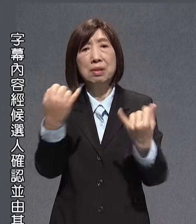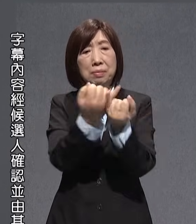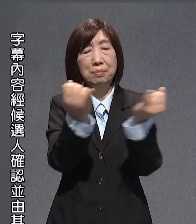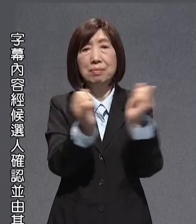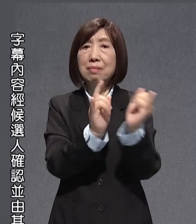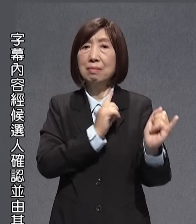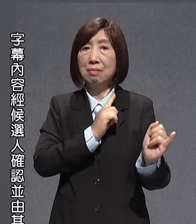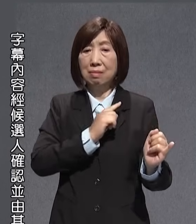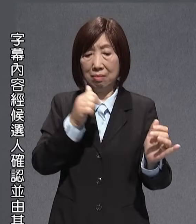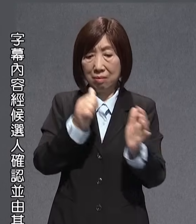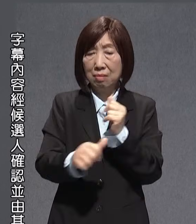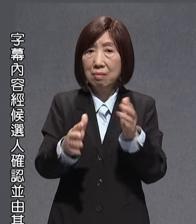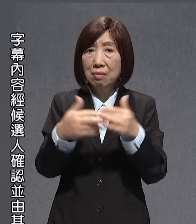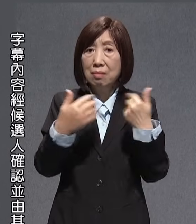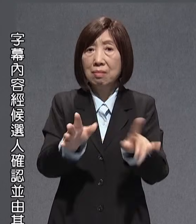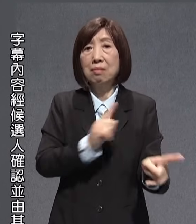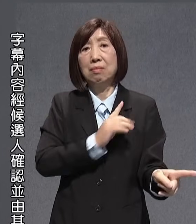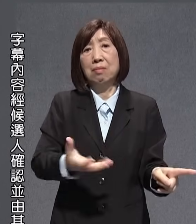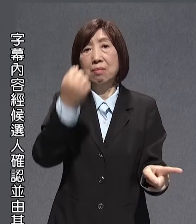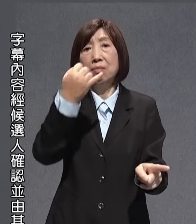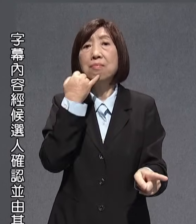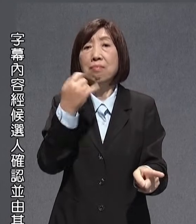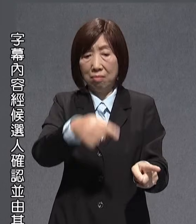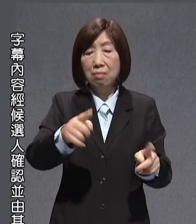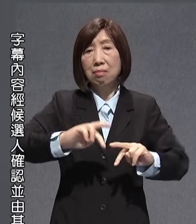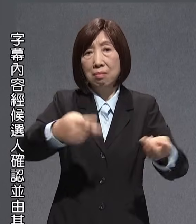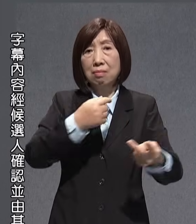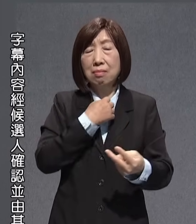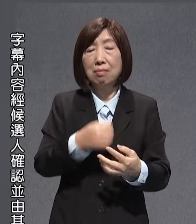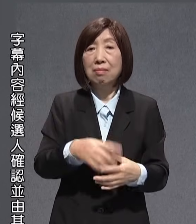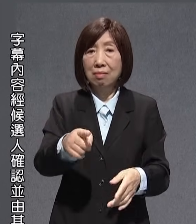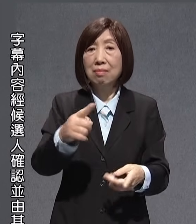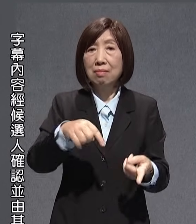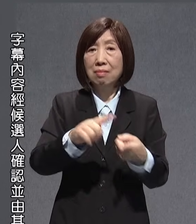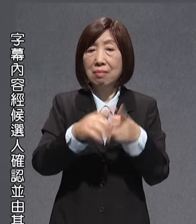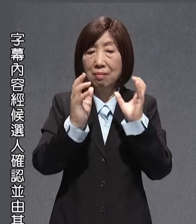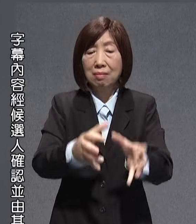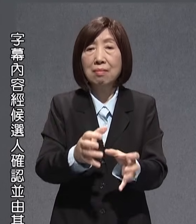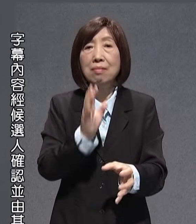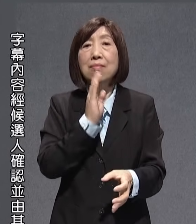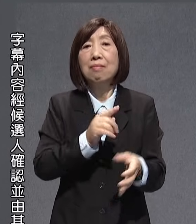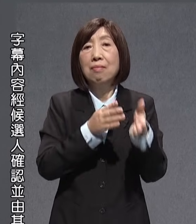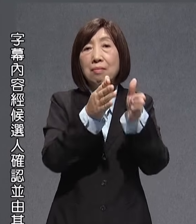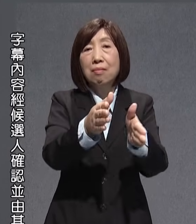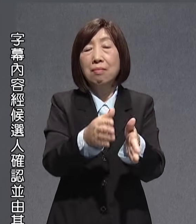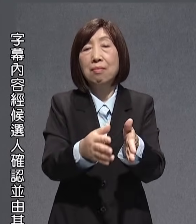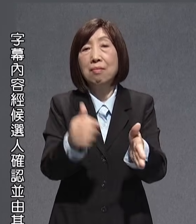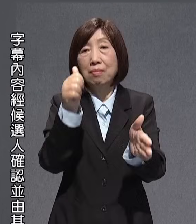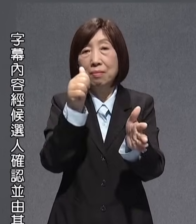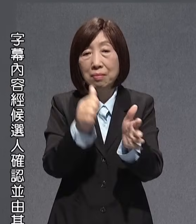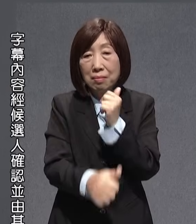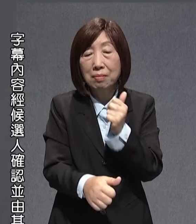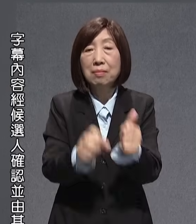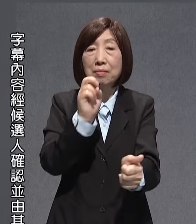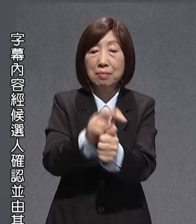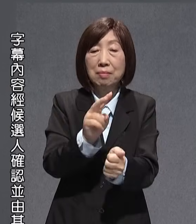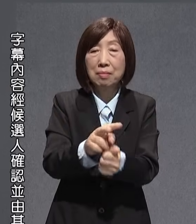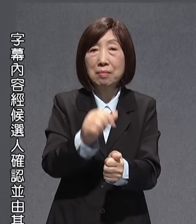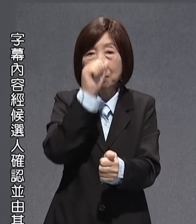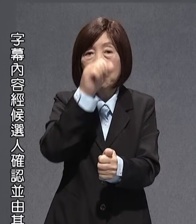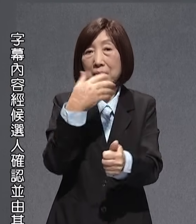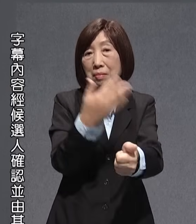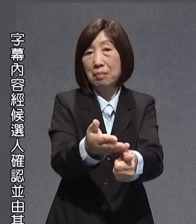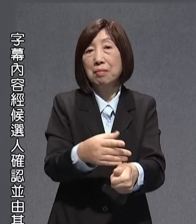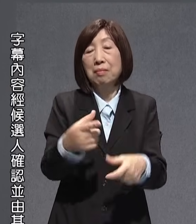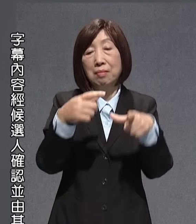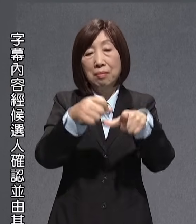改。我们要建立友善生殖，我们要建立友善生养的职场环境，要增加